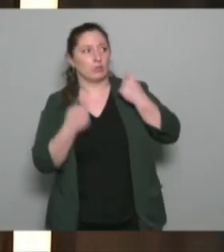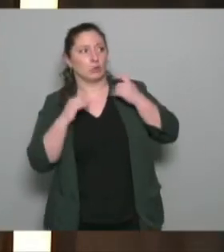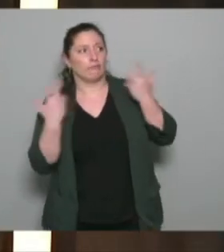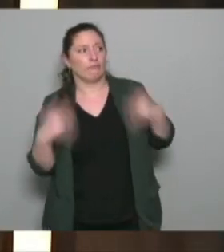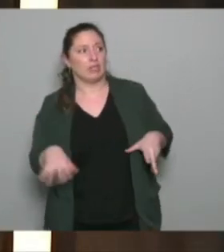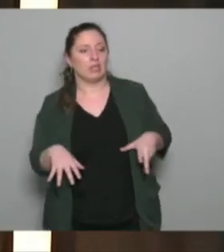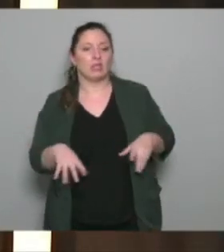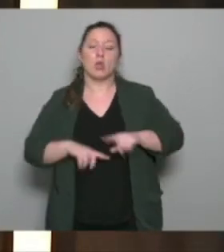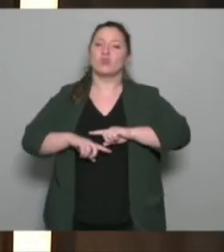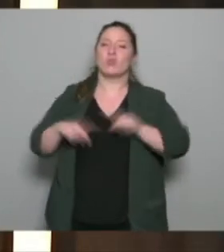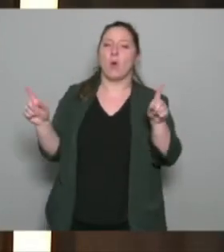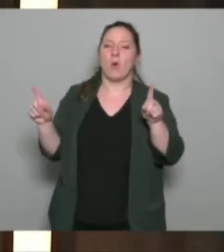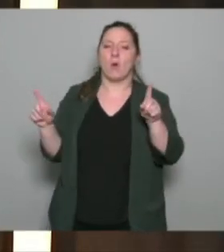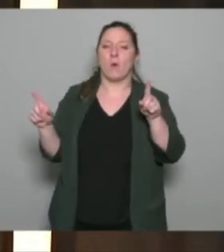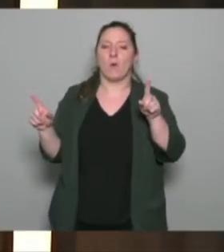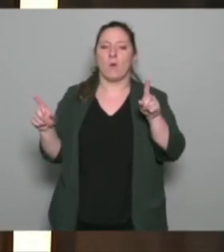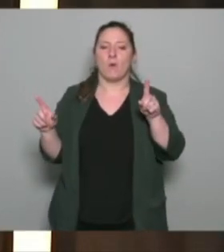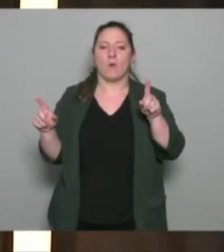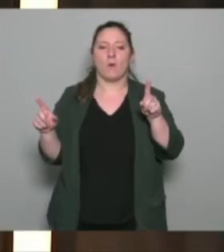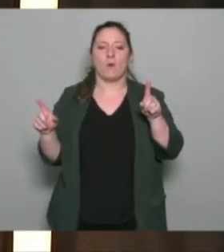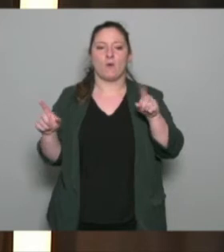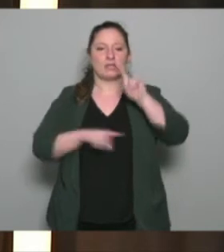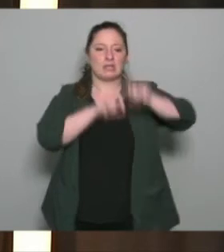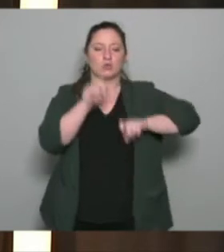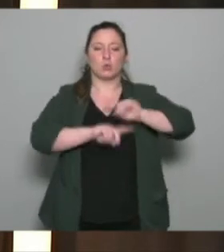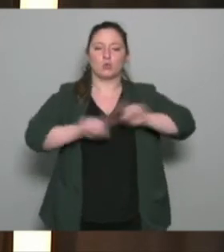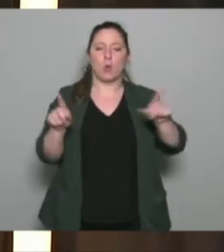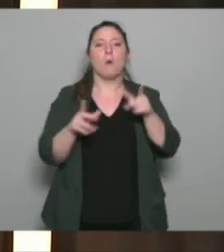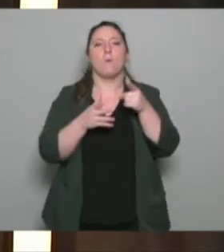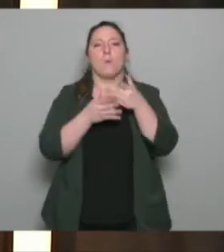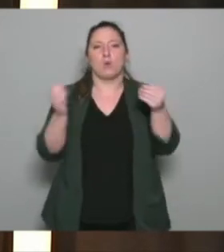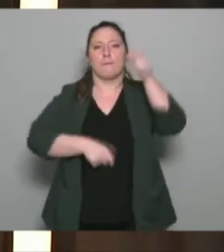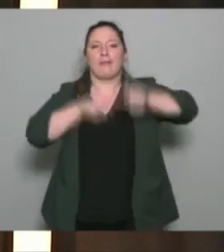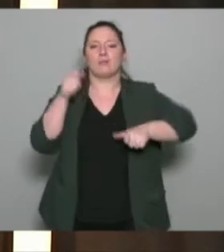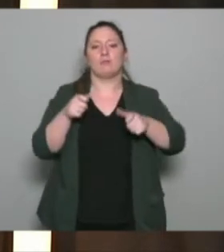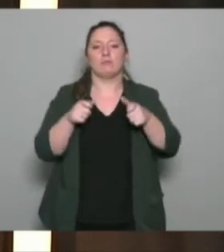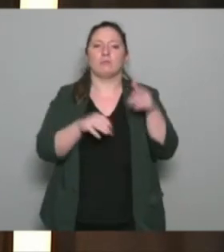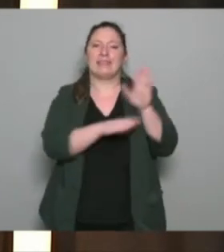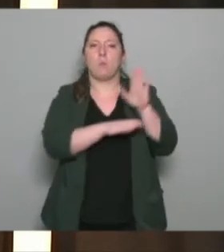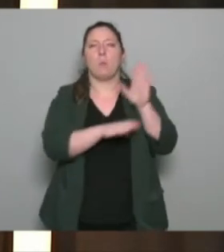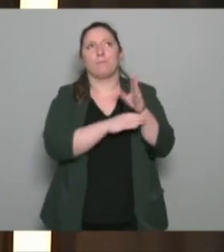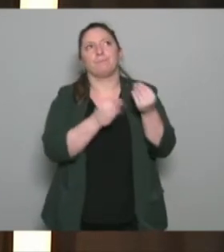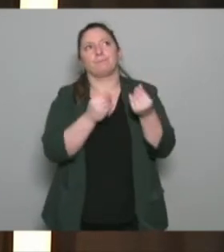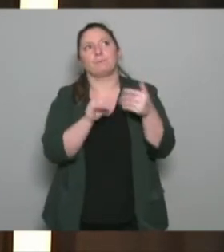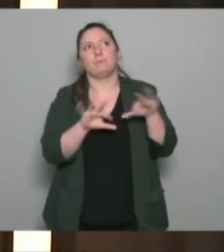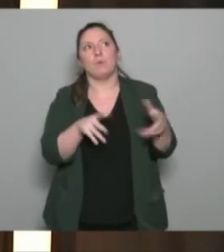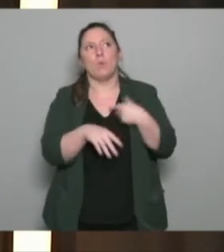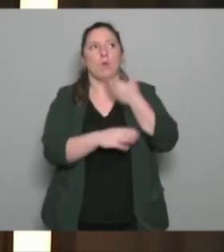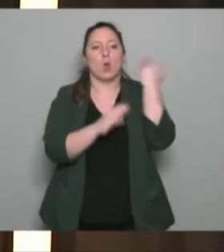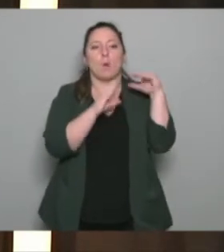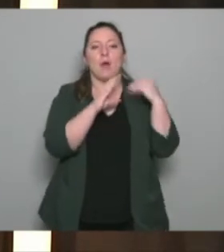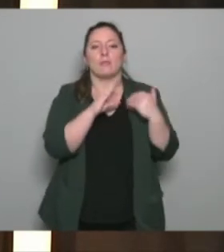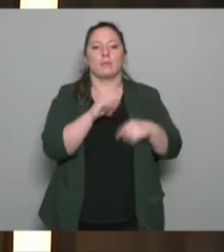non du coup il n a plus de questions en fait c'est beaucoup de personnes qui commentent